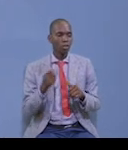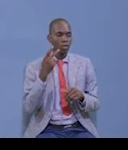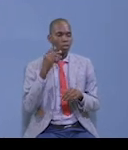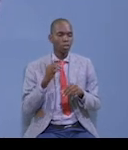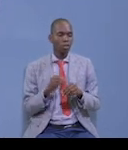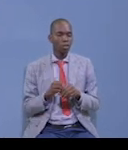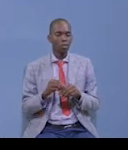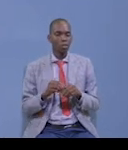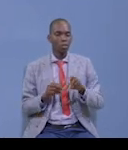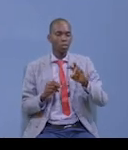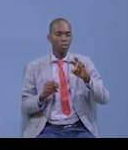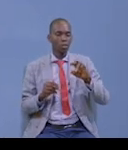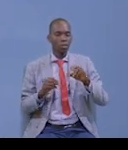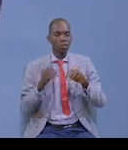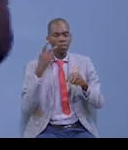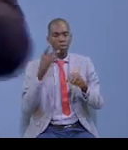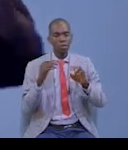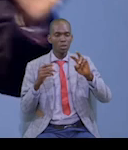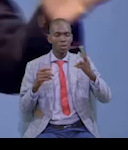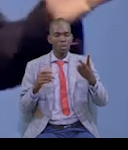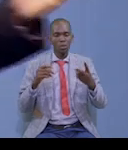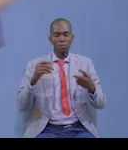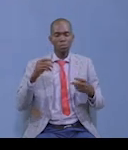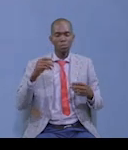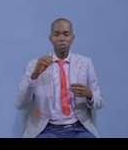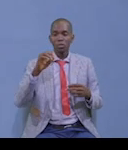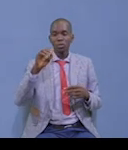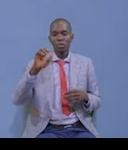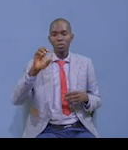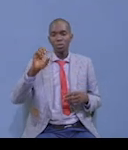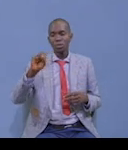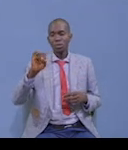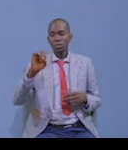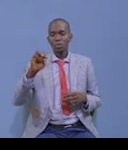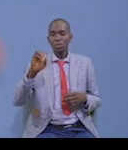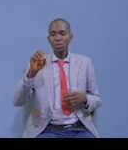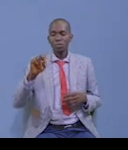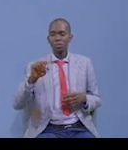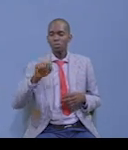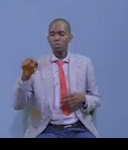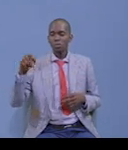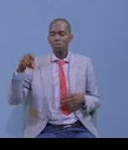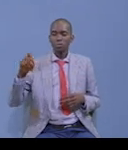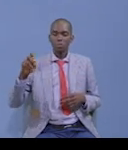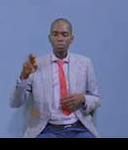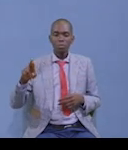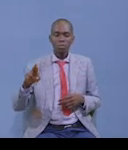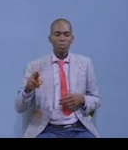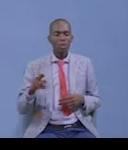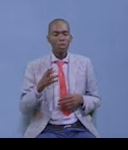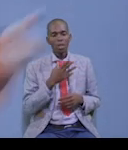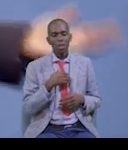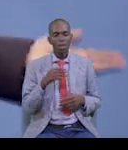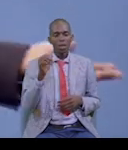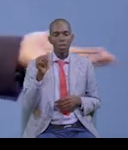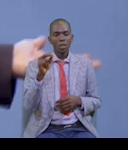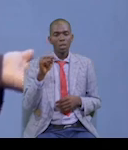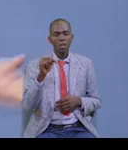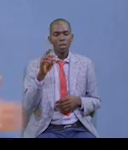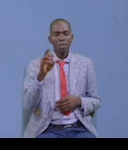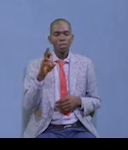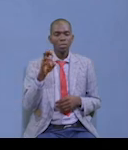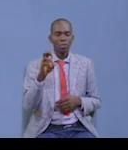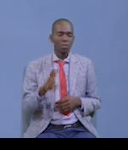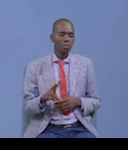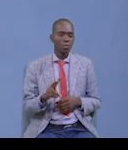and Andrew and his company, they came last night. సీమోను పేతురు ఆంద్రయ వచ్చారు కదా. They came to